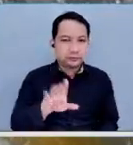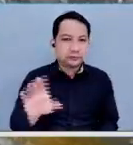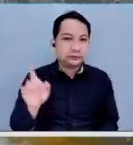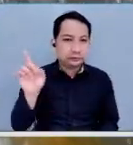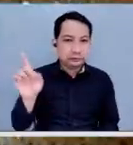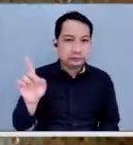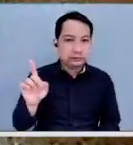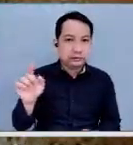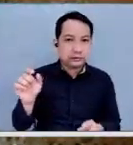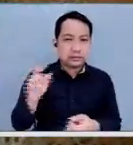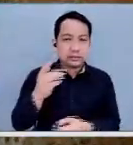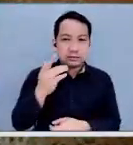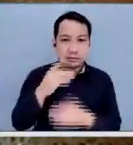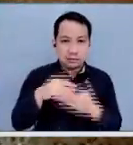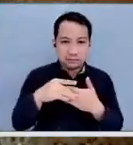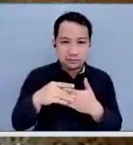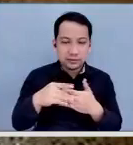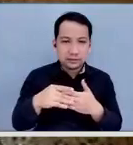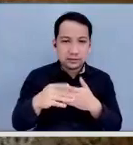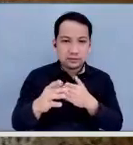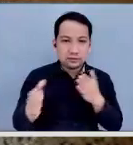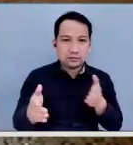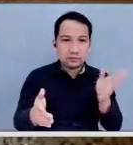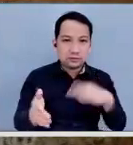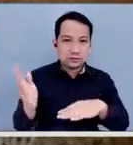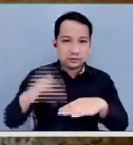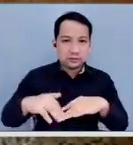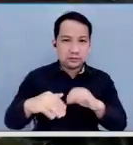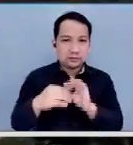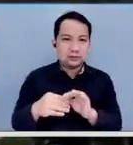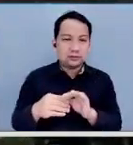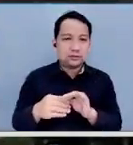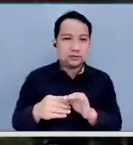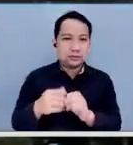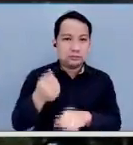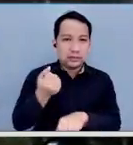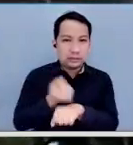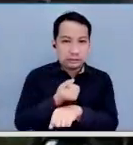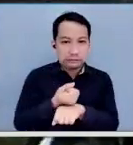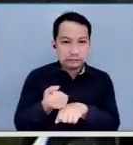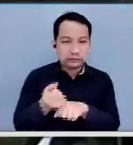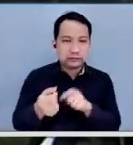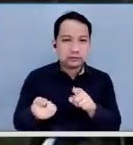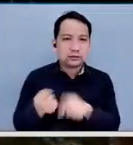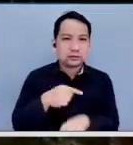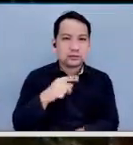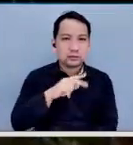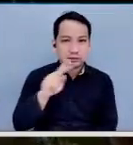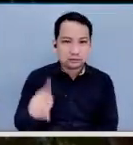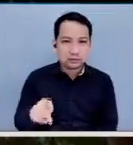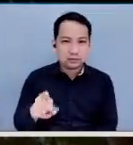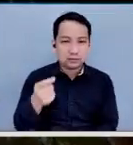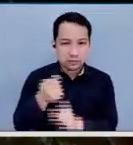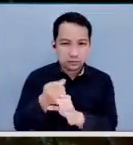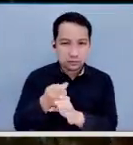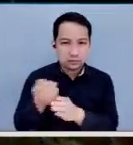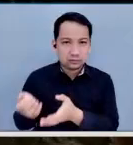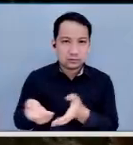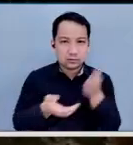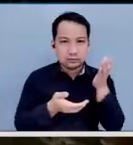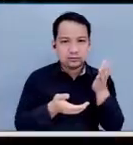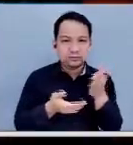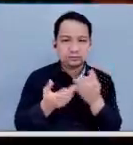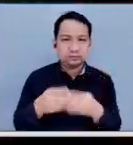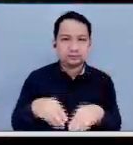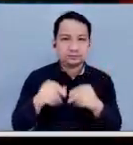plastic na harang habang nagtumbahan naman ang mga concrete barrier. Galing daw Pampanga ang truck na magdadala sana ng buhangin sa